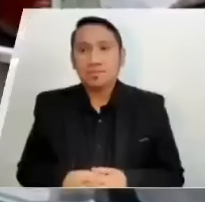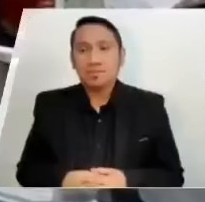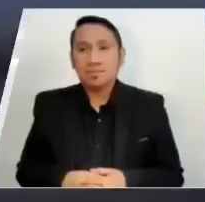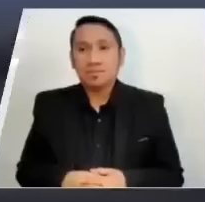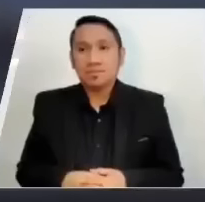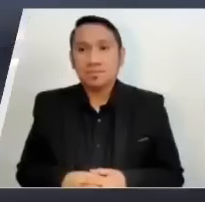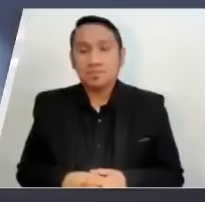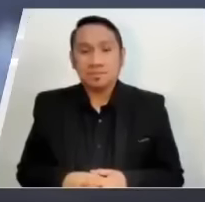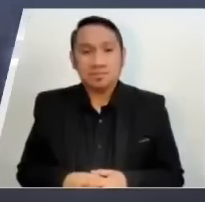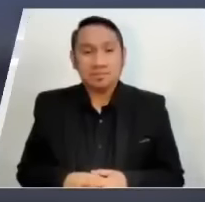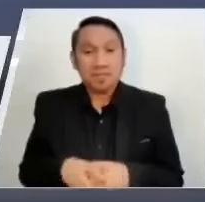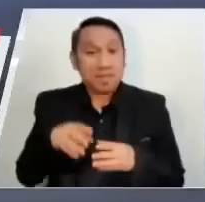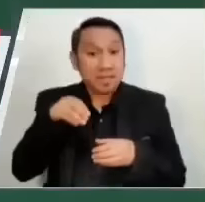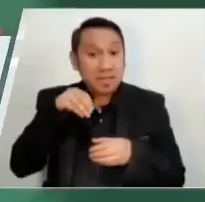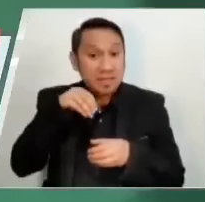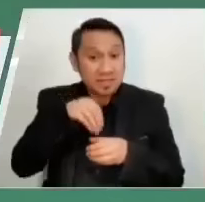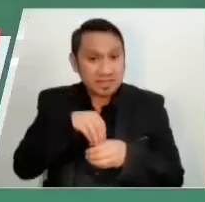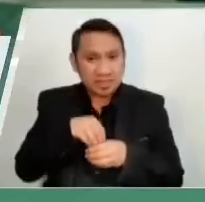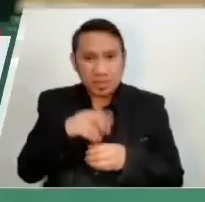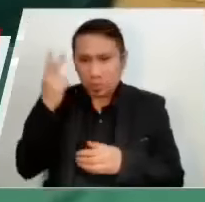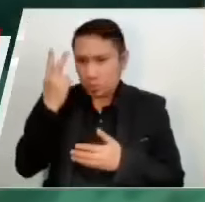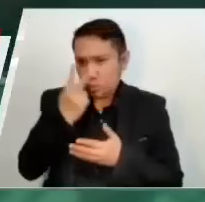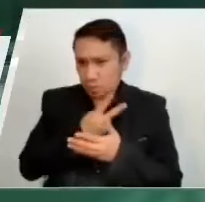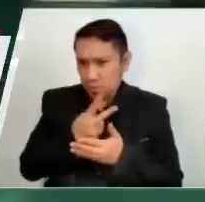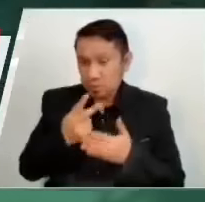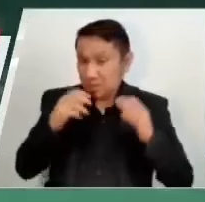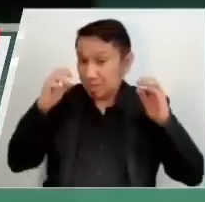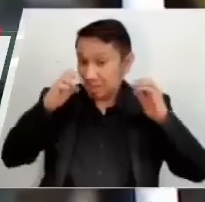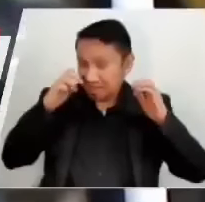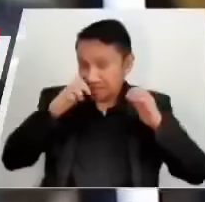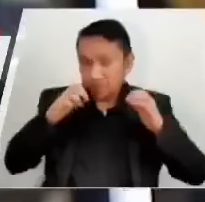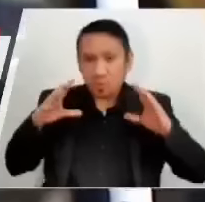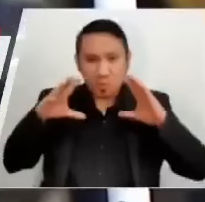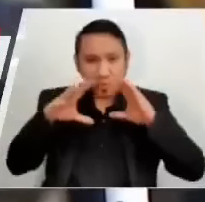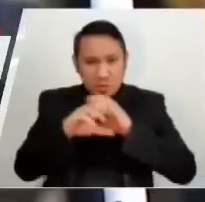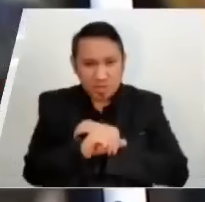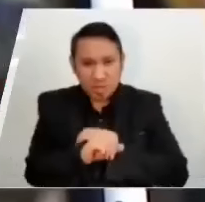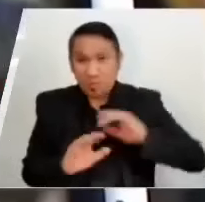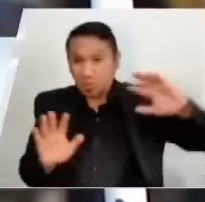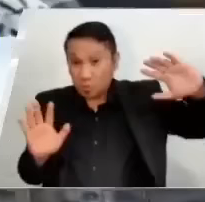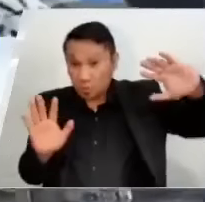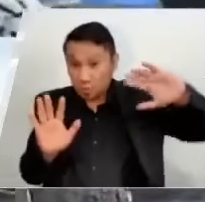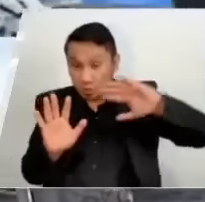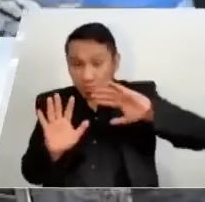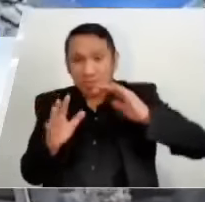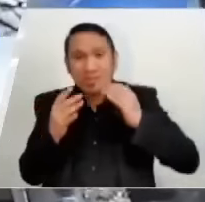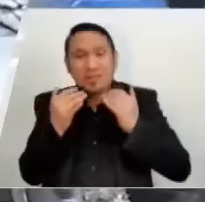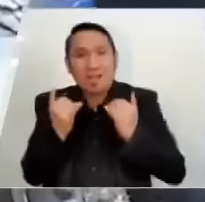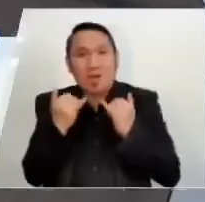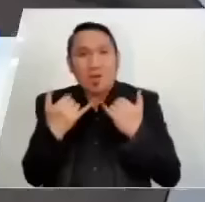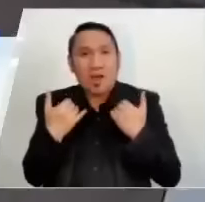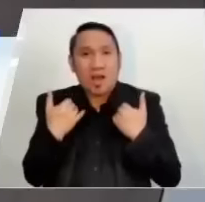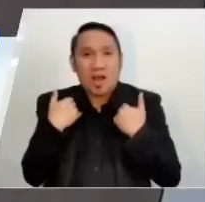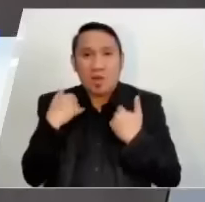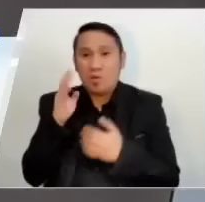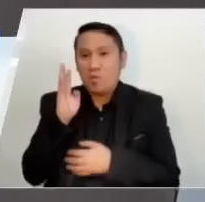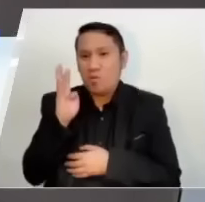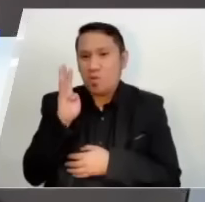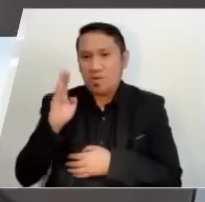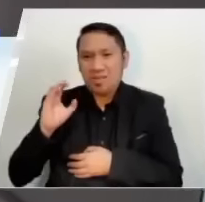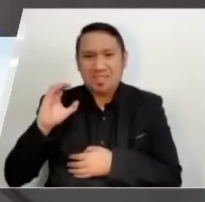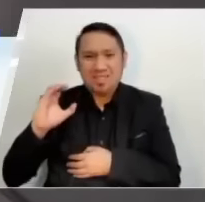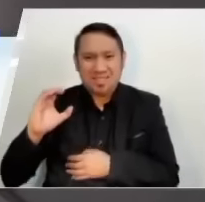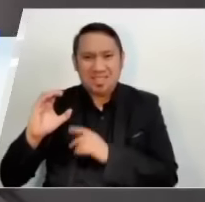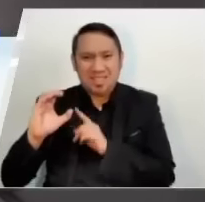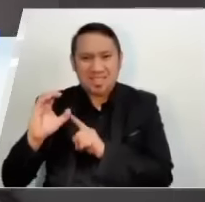loob ng 2 o 3 linggo, inaasahang matatapos ang amihan. Dito na raw inaasahang papalo na hanggang 40 degrees Celsius ang temperatura sa ibang mga